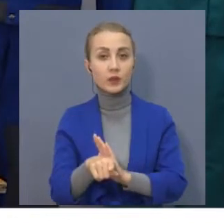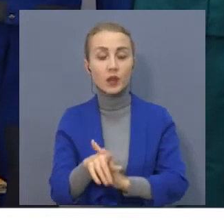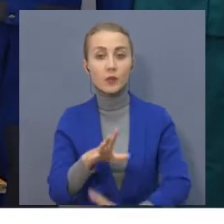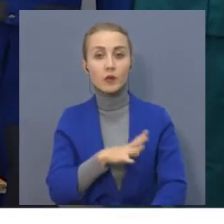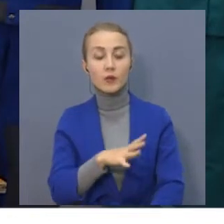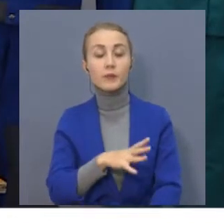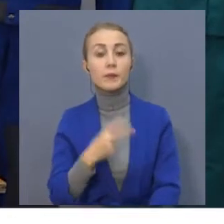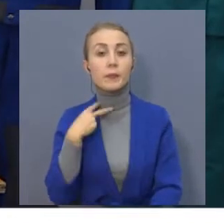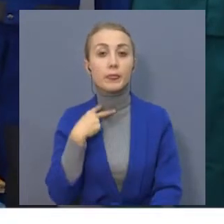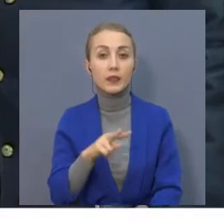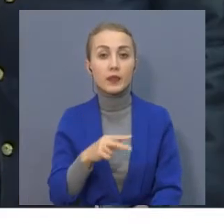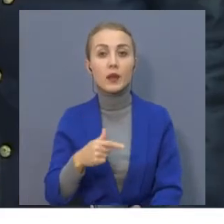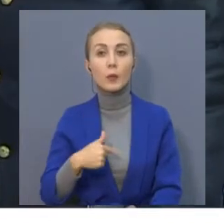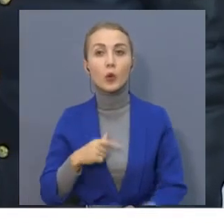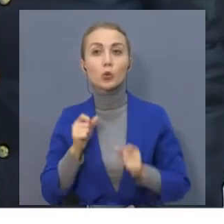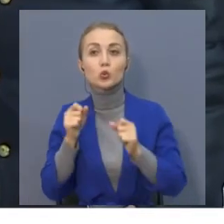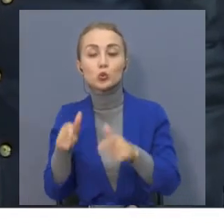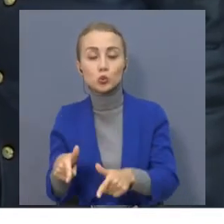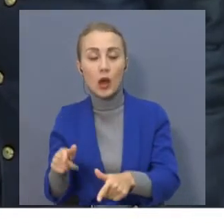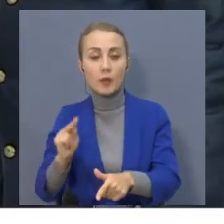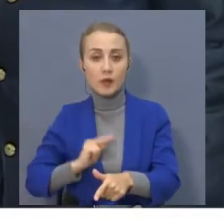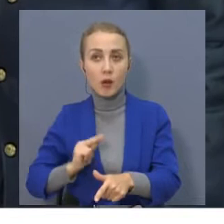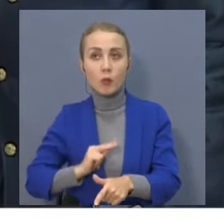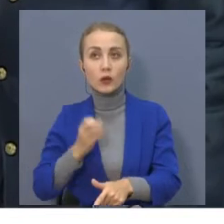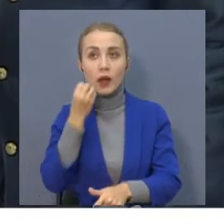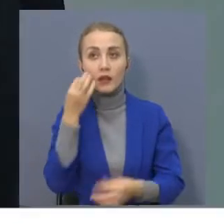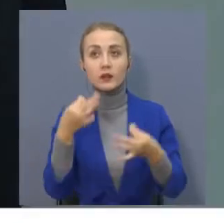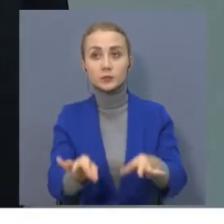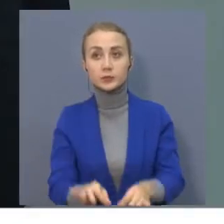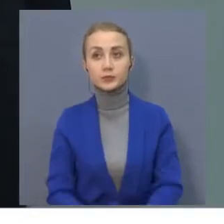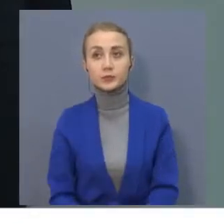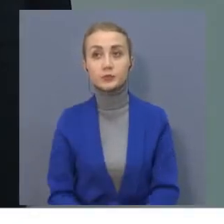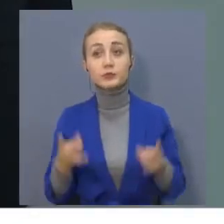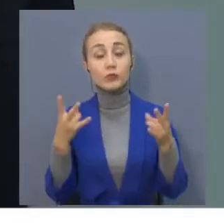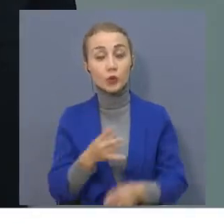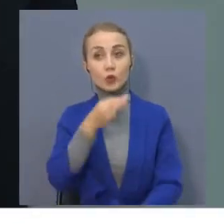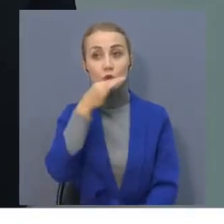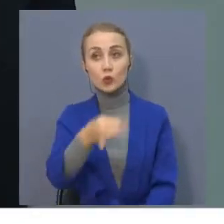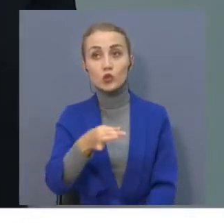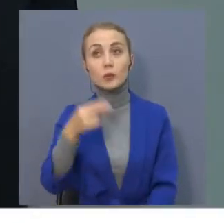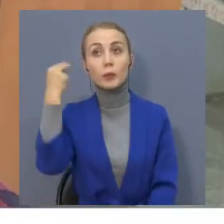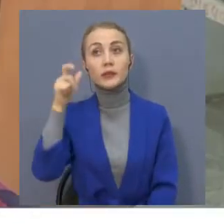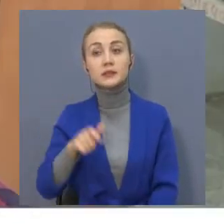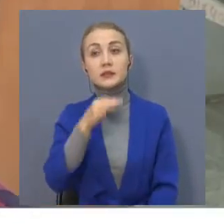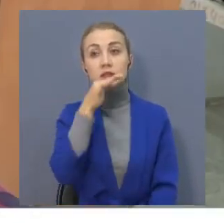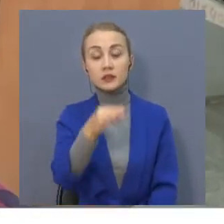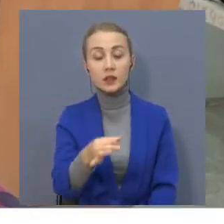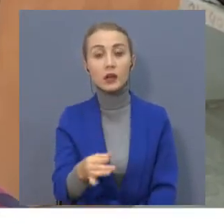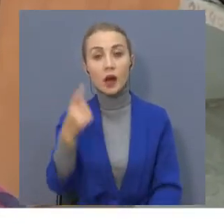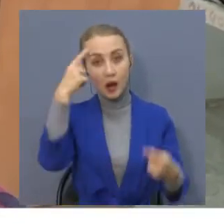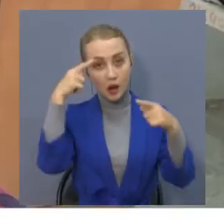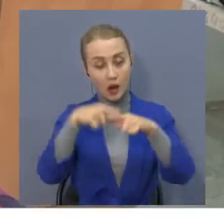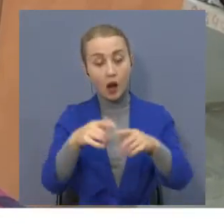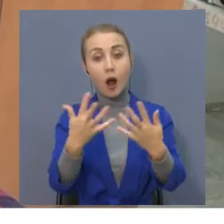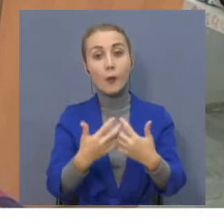азайып келе жатқанын көреміз. Ел президенті Қасым-Жомарт Тоқаев қылмыстық атқару жүйесін бейнебақылаумен қамтамасыз етуді тапсырған еді. Бұл